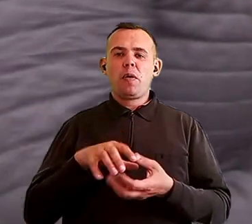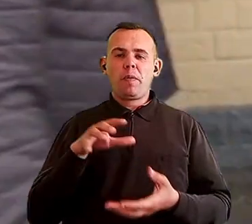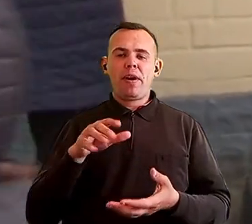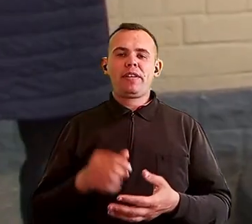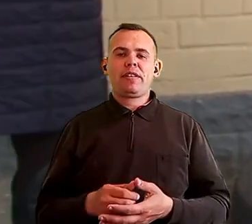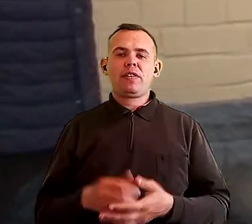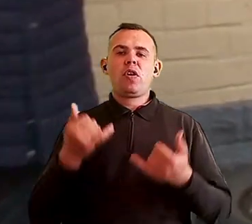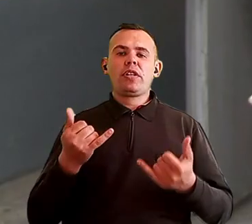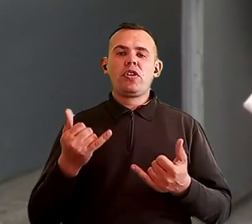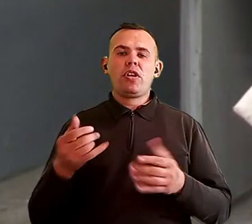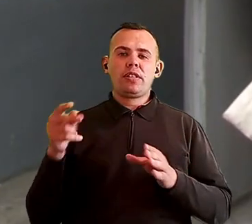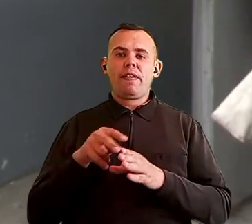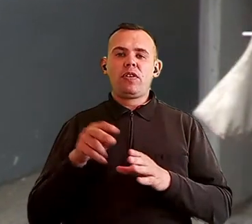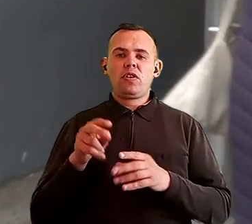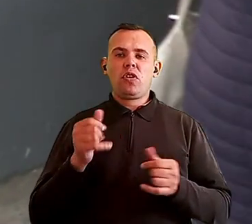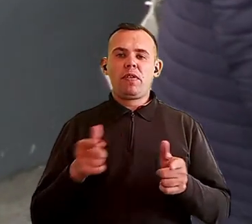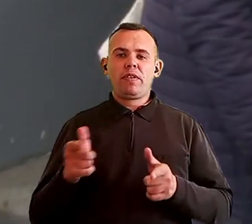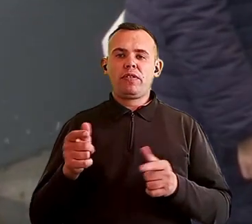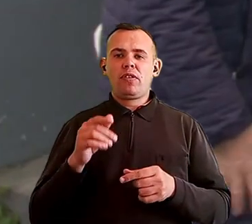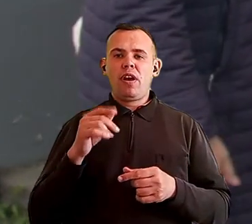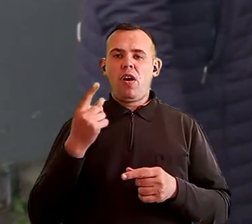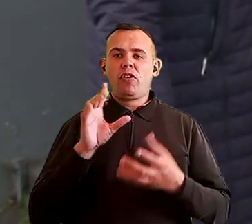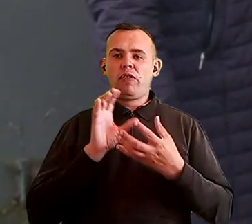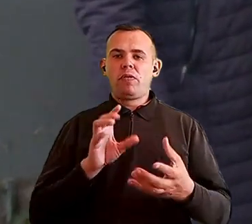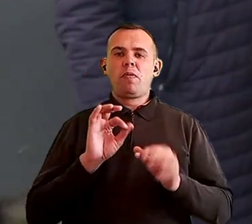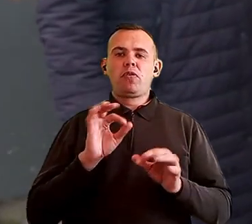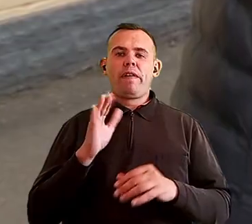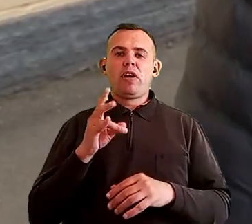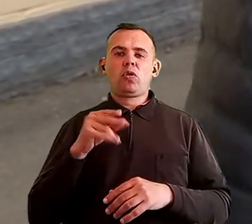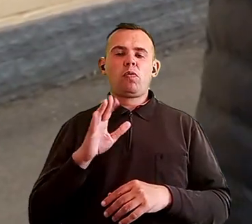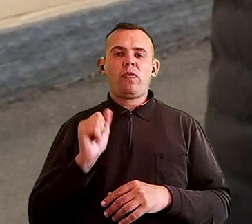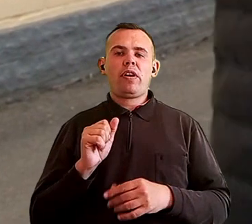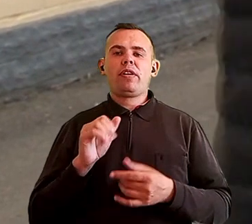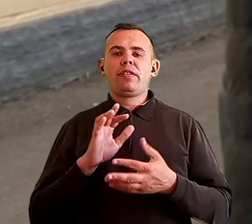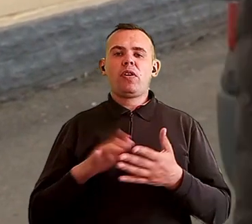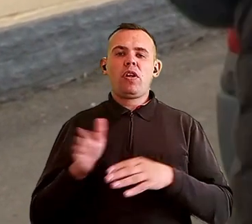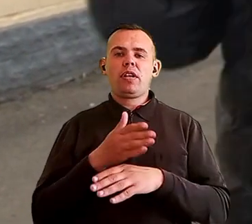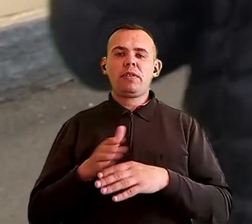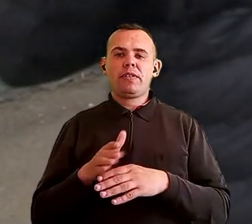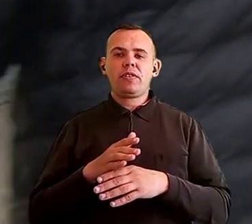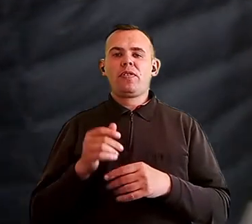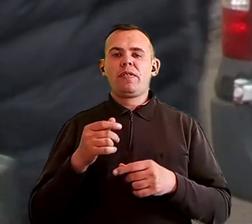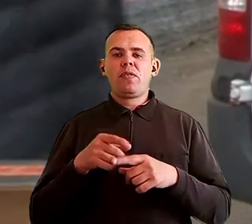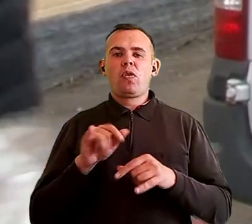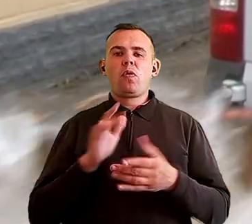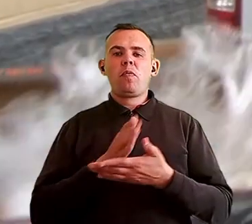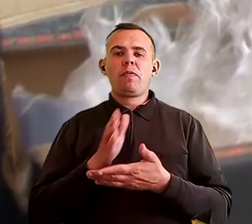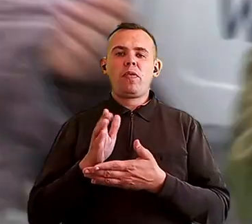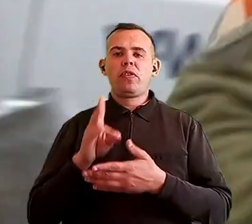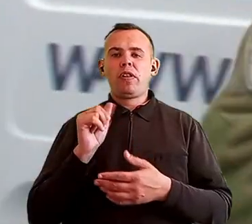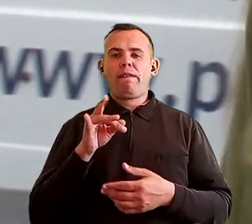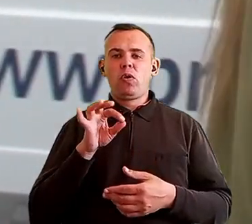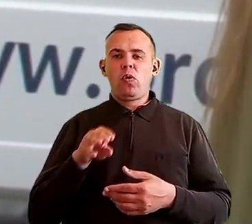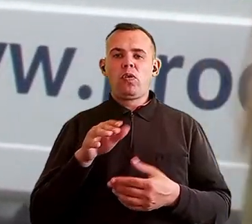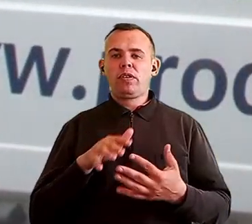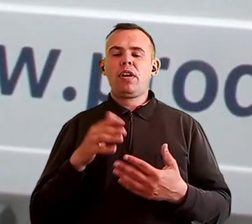завантажують все приготовлене в один автобус, пояснює Івана Дубова. Далі розподілятимуть по автівках, які прямуватимуть на фронт, аби до Великодня